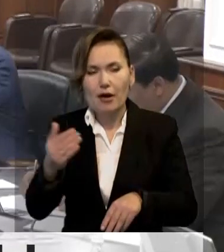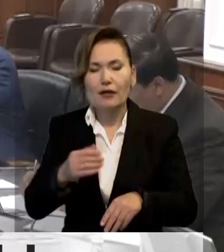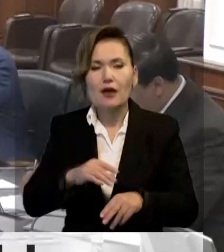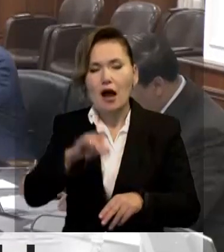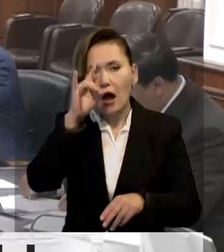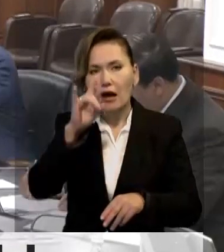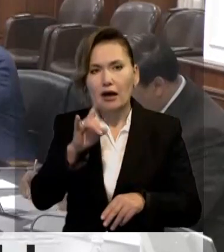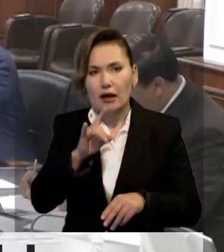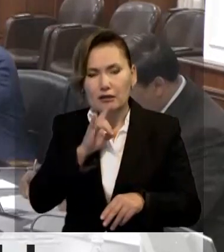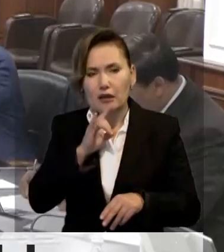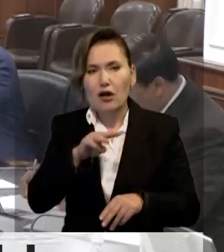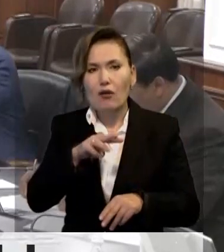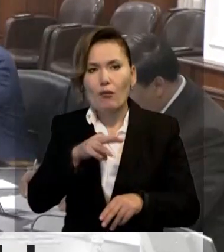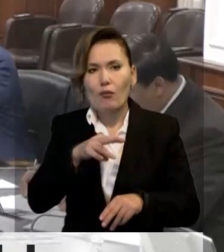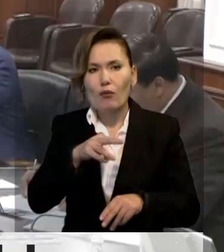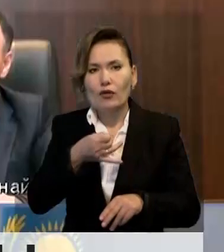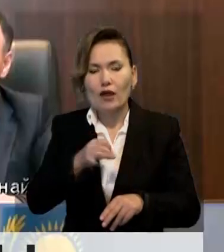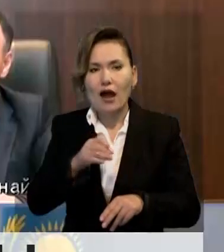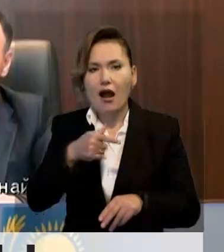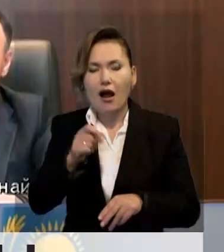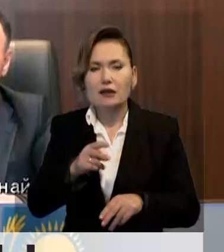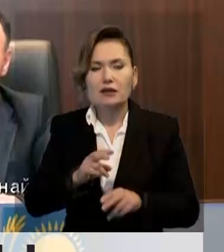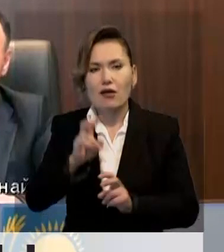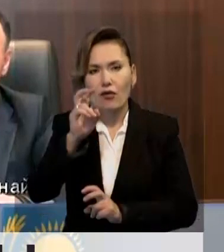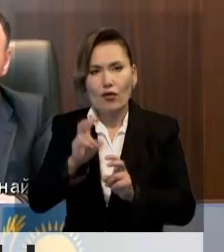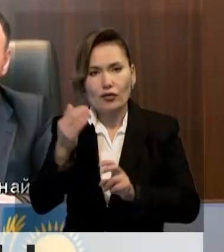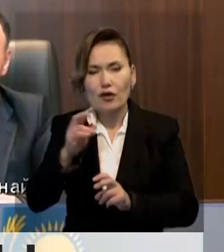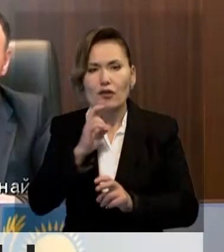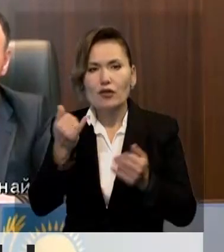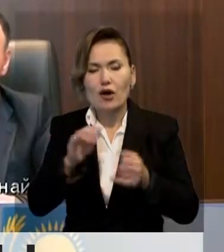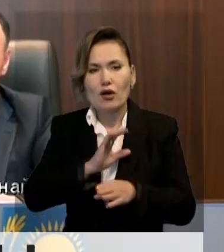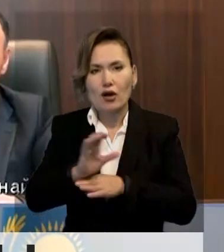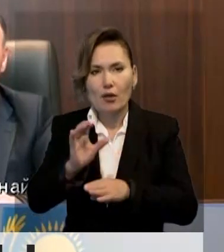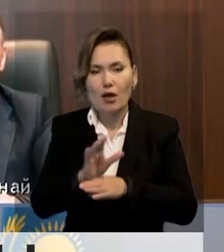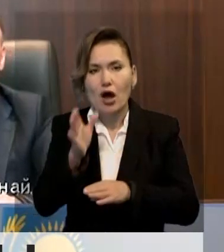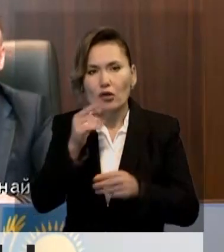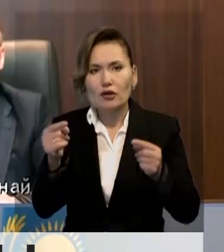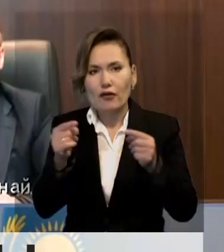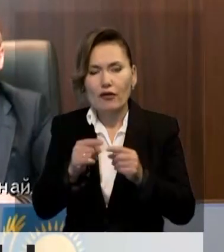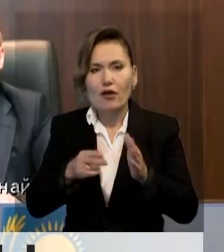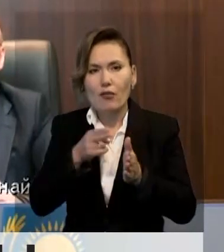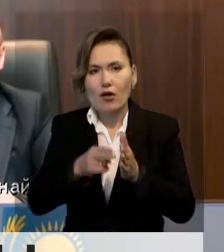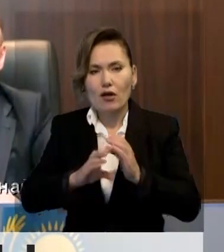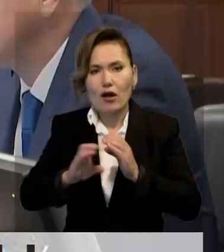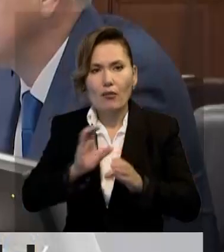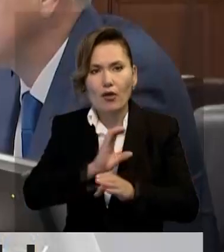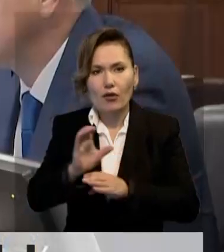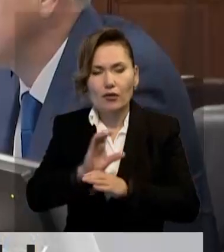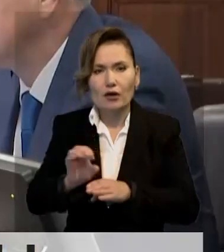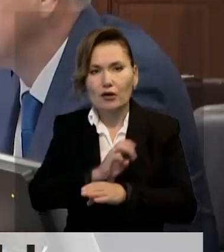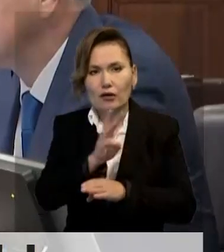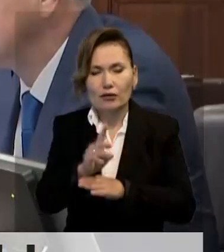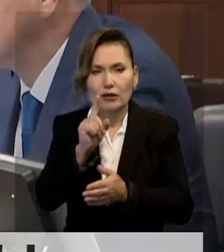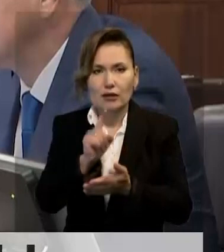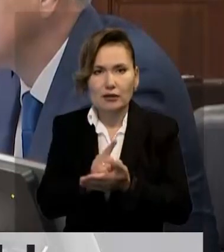темір жолы компаниялары мұнай өңдеу зауыттарынан мұнай өнімдерін уақытылы жіберуді қамтамасыз ету бойынша шаралар қабылдауы